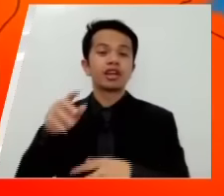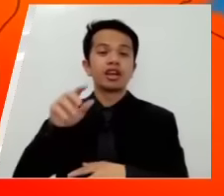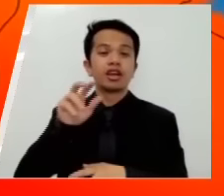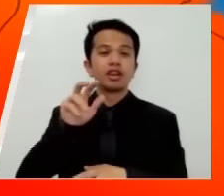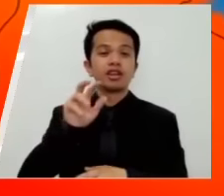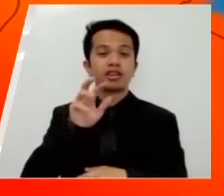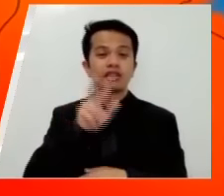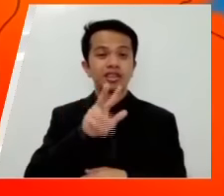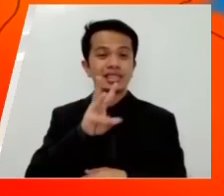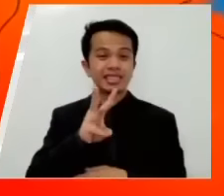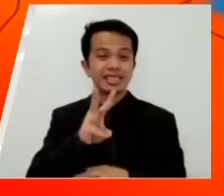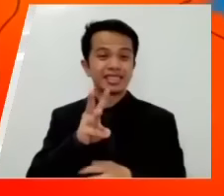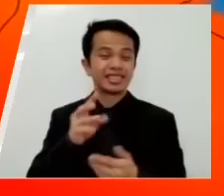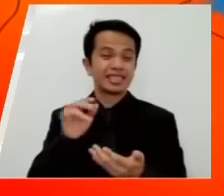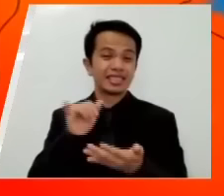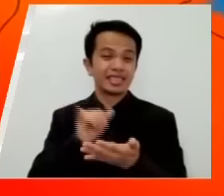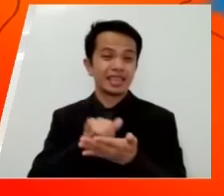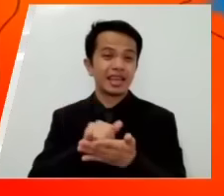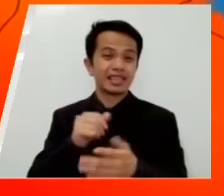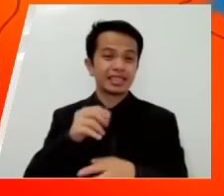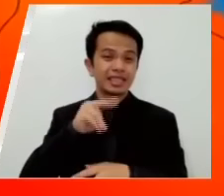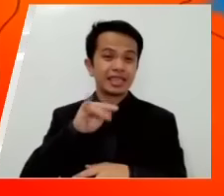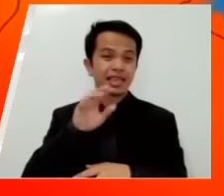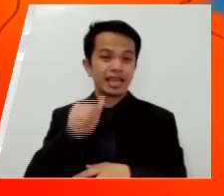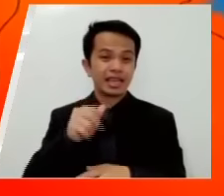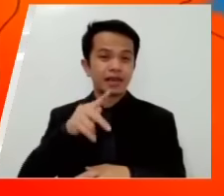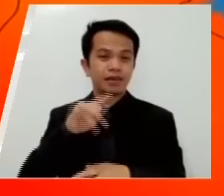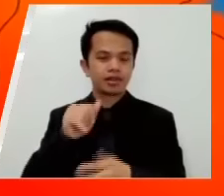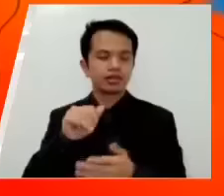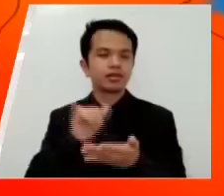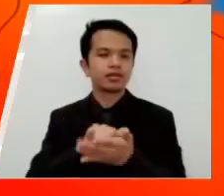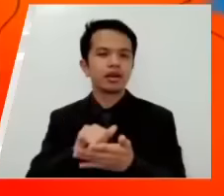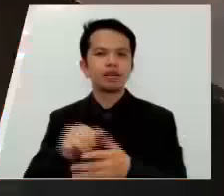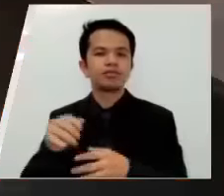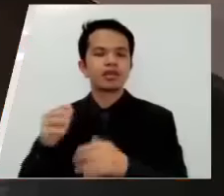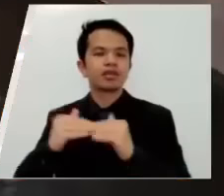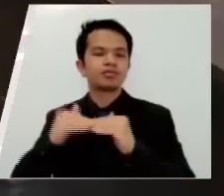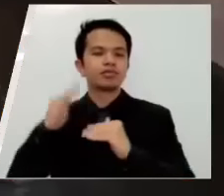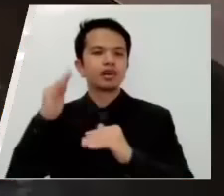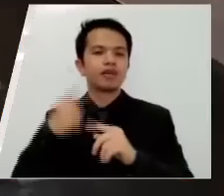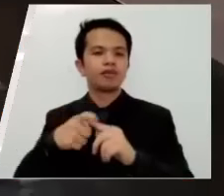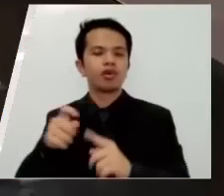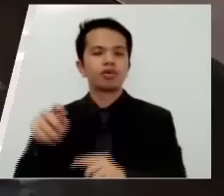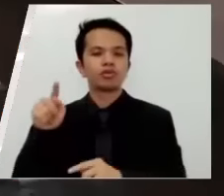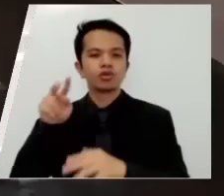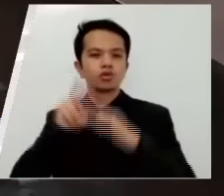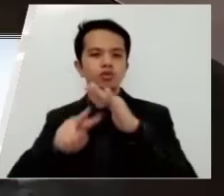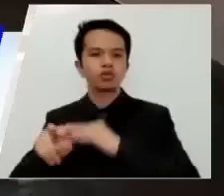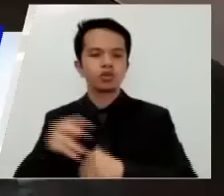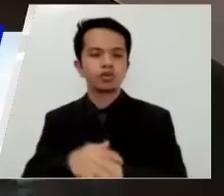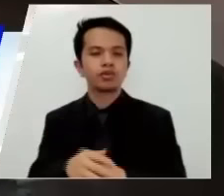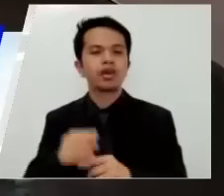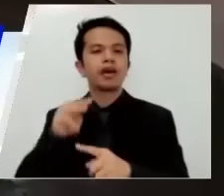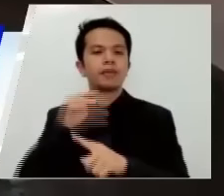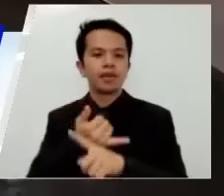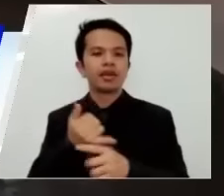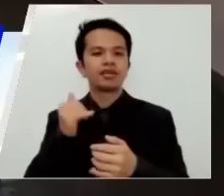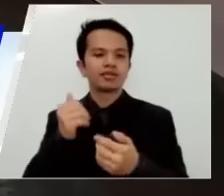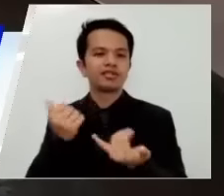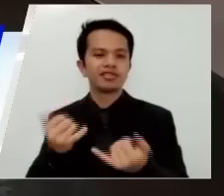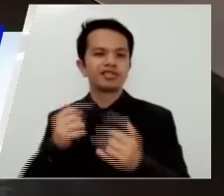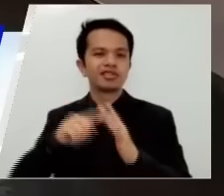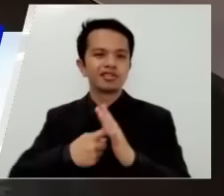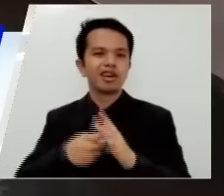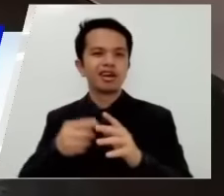sa Naiya, Pasay City, lampas sa 36.8 degrees na forecast. Sa Mayo pa, ang kasagsagan ng tag-init kaya maaaring